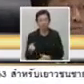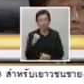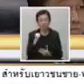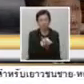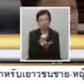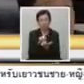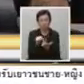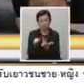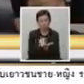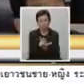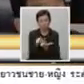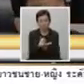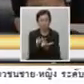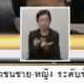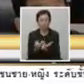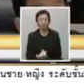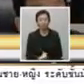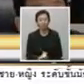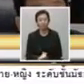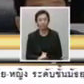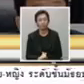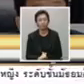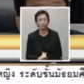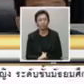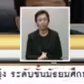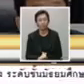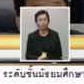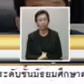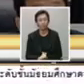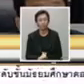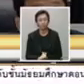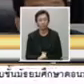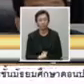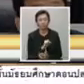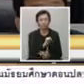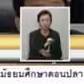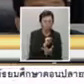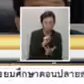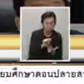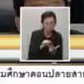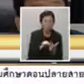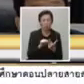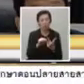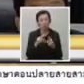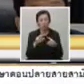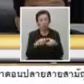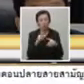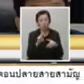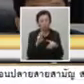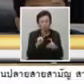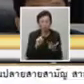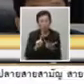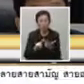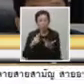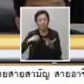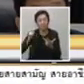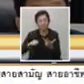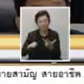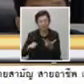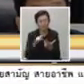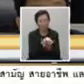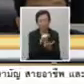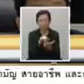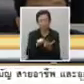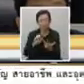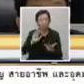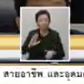3ส่วนไม่ว่ารัฐสภาคณะรัฐมนตรีศาลนะครับเป็นของปวงชนชาวไทยก็คือเป็น